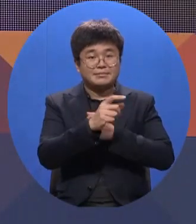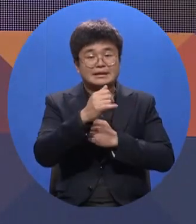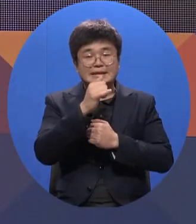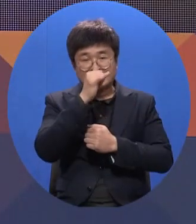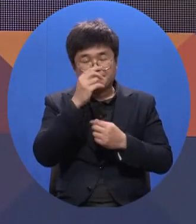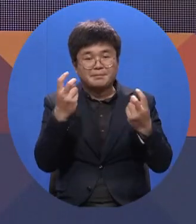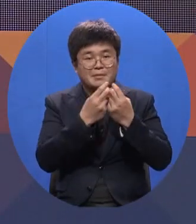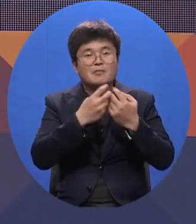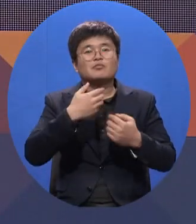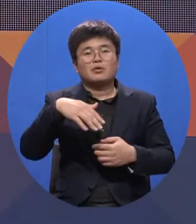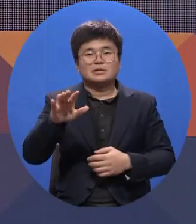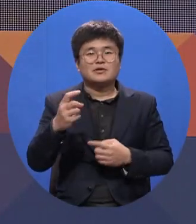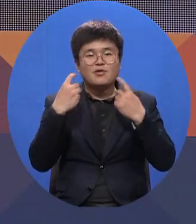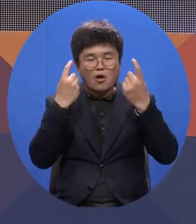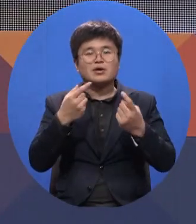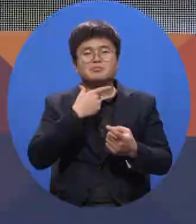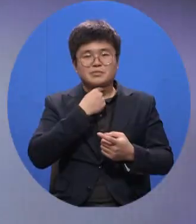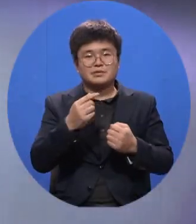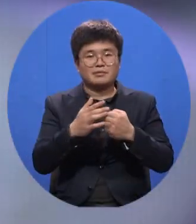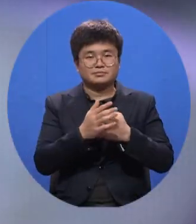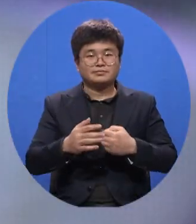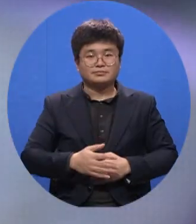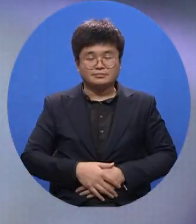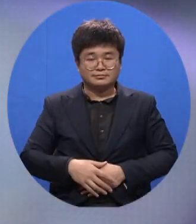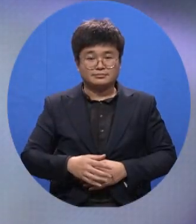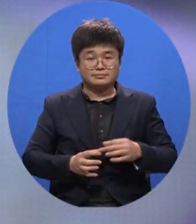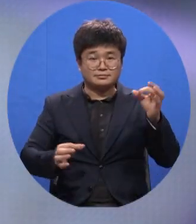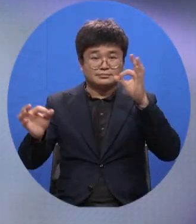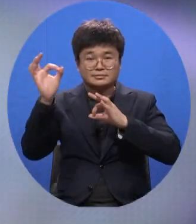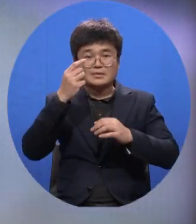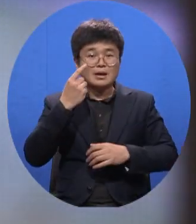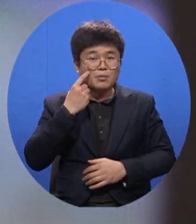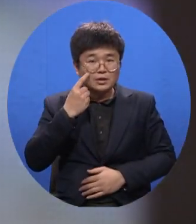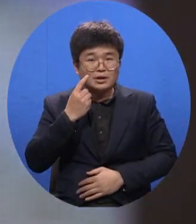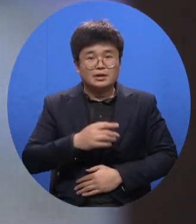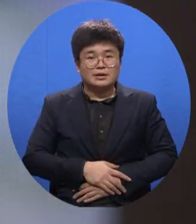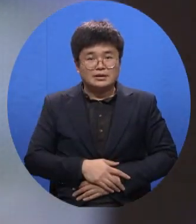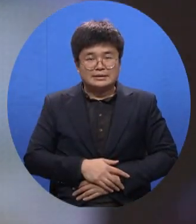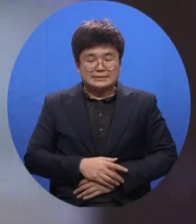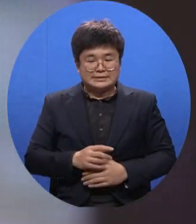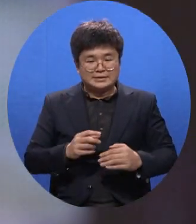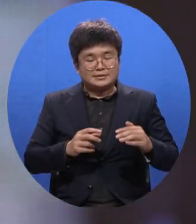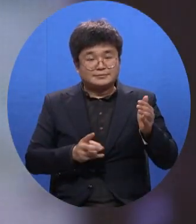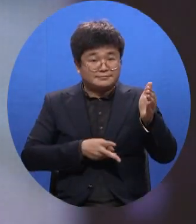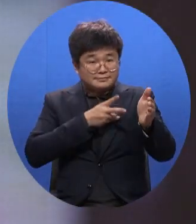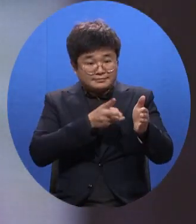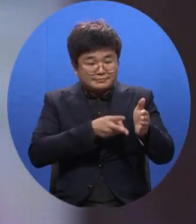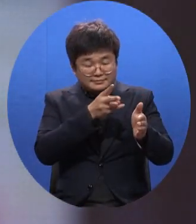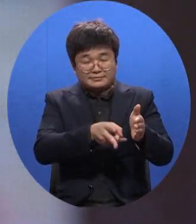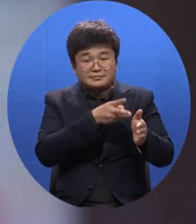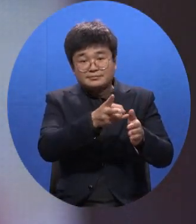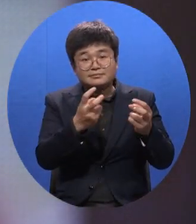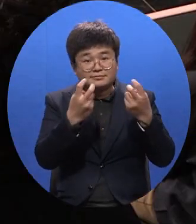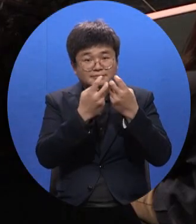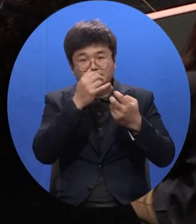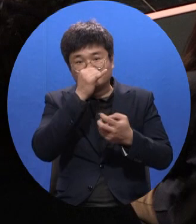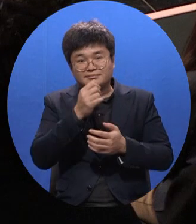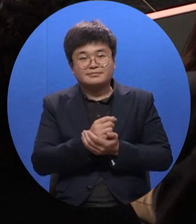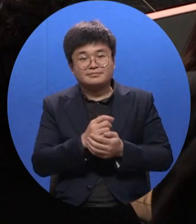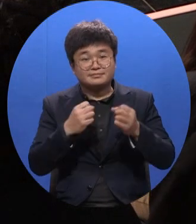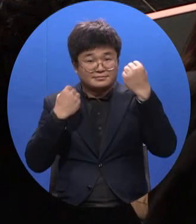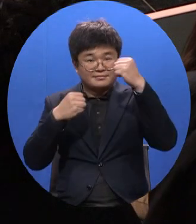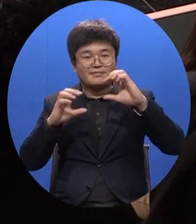까자 어자피 내가 효행 하고 싶으니까 자자 보니까 기차 타고 갈 수 있는 방법이 있는 거예요 이탈리아에서